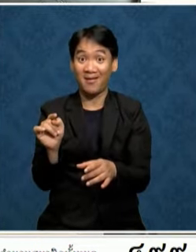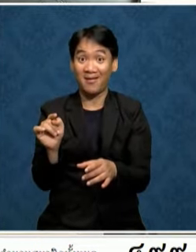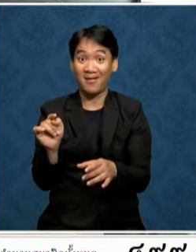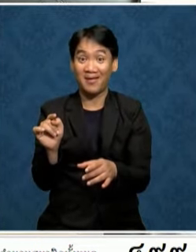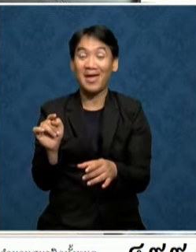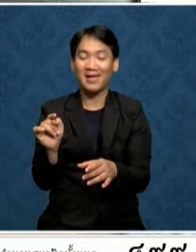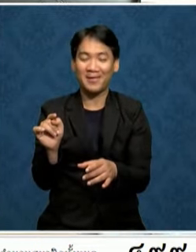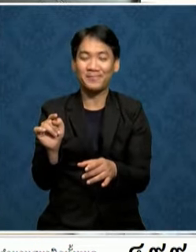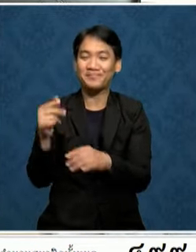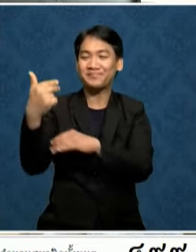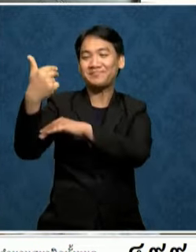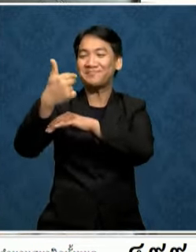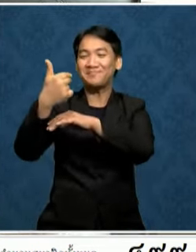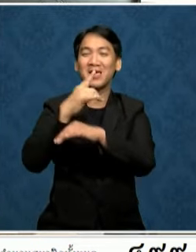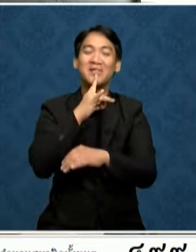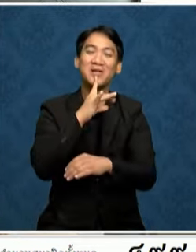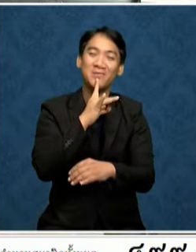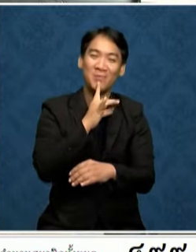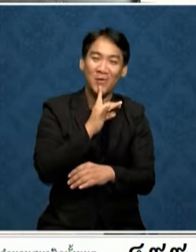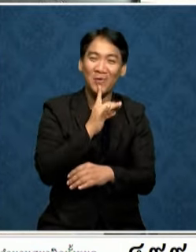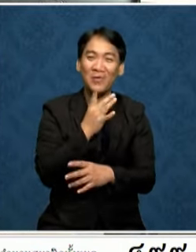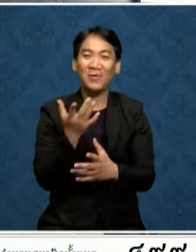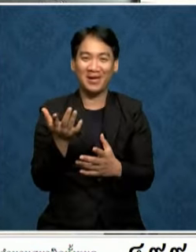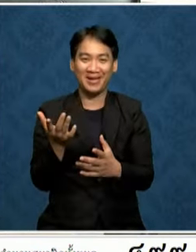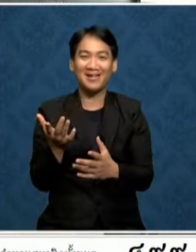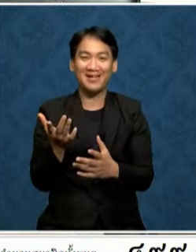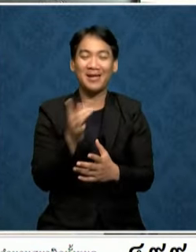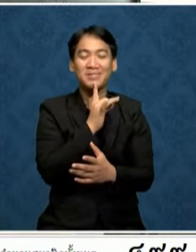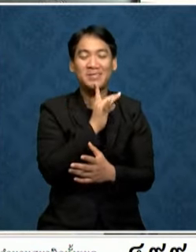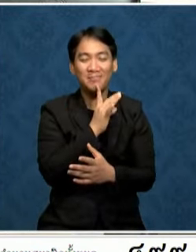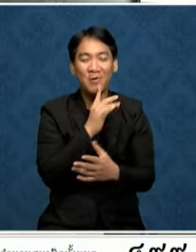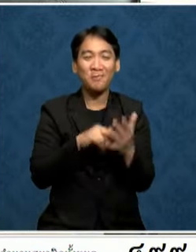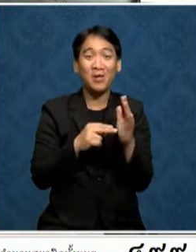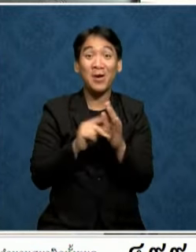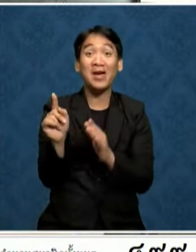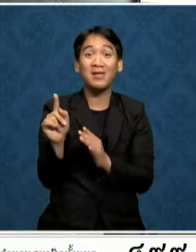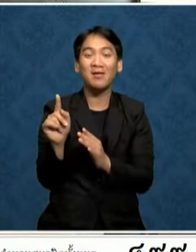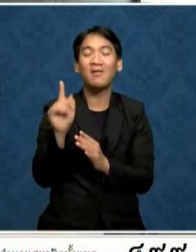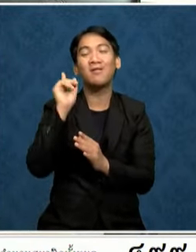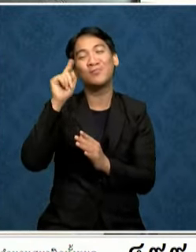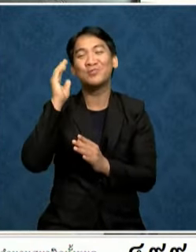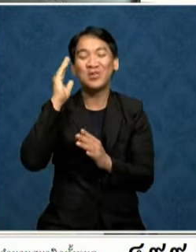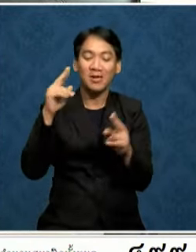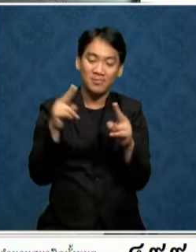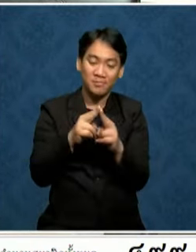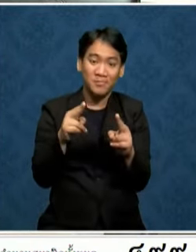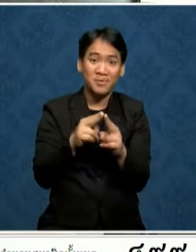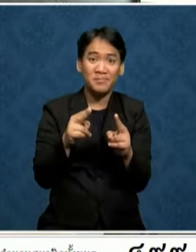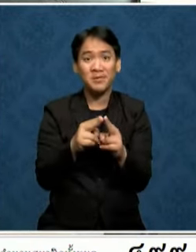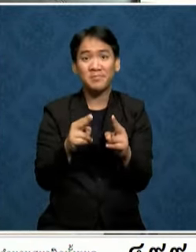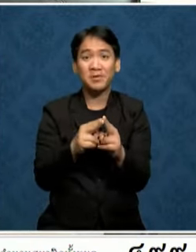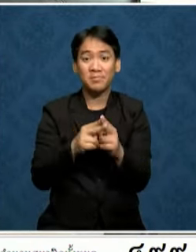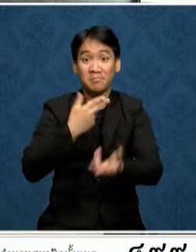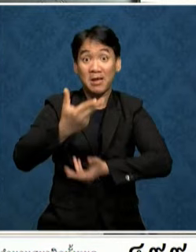ถ่ายหนังโป๊ก็รู้อยู่แล้วว่าหนังโป๊คืออะไรก็คือการร่วมเพศกันอย่างจงครึมและถ่ายเอาไปาย